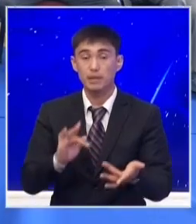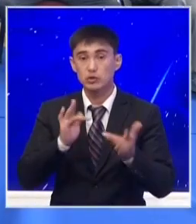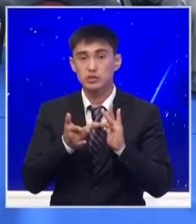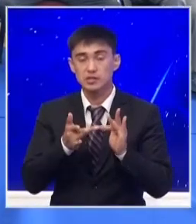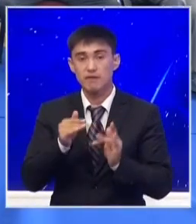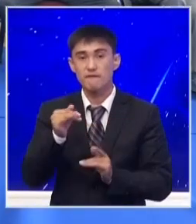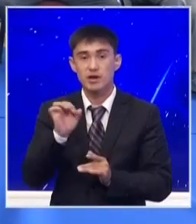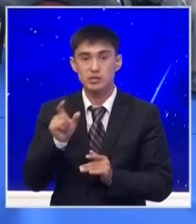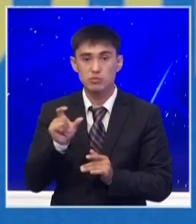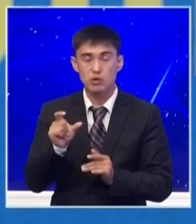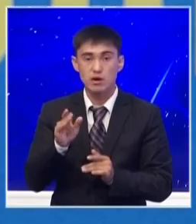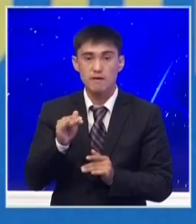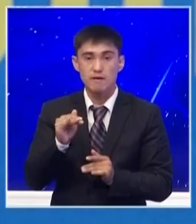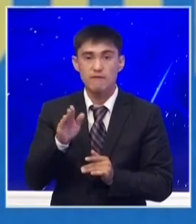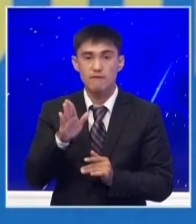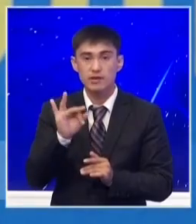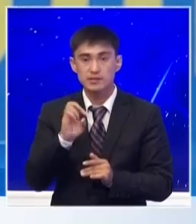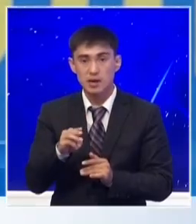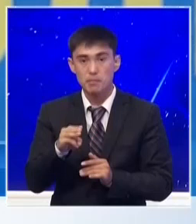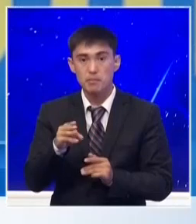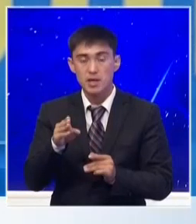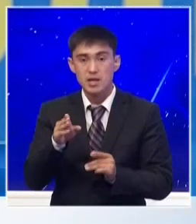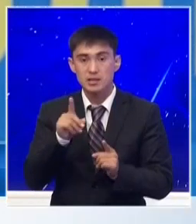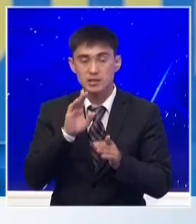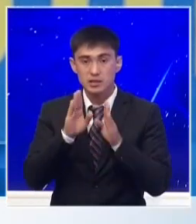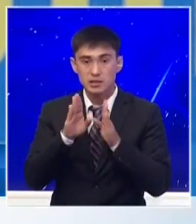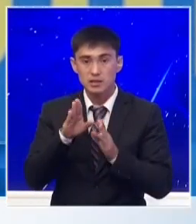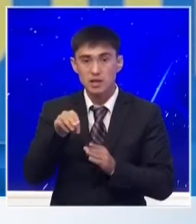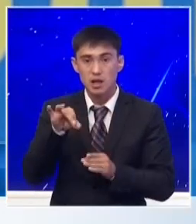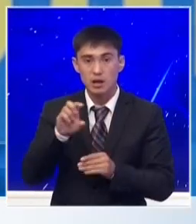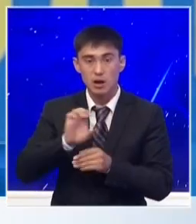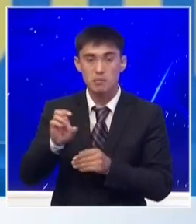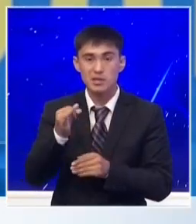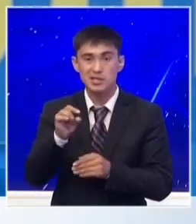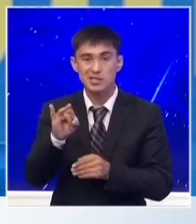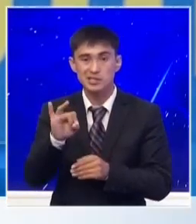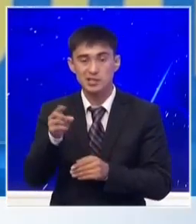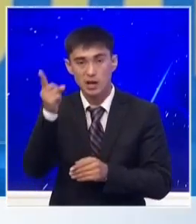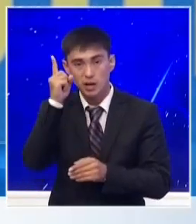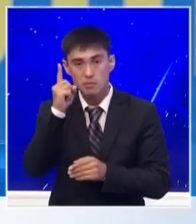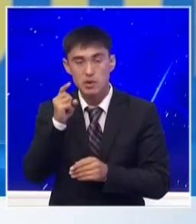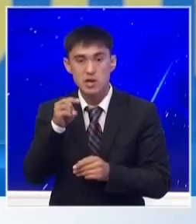Facebook, WhatsApp, Telegram, YouTube, Instagram или TikTok,